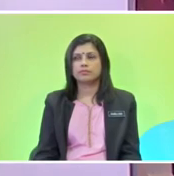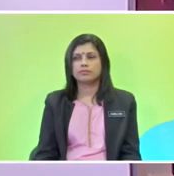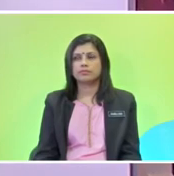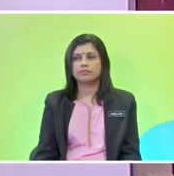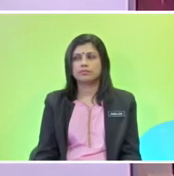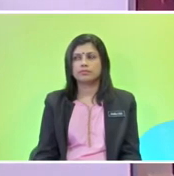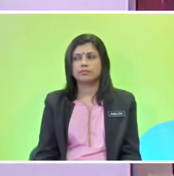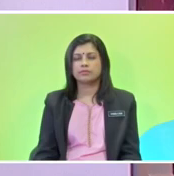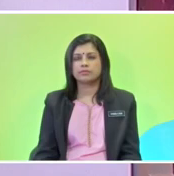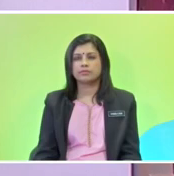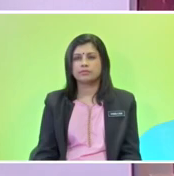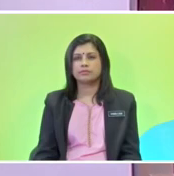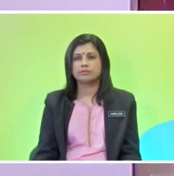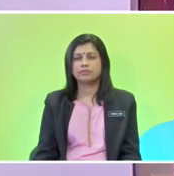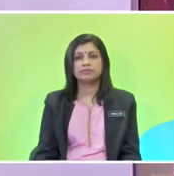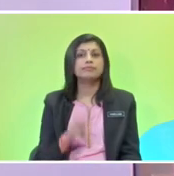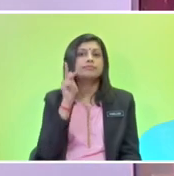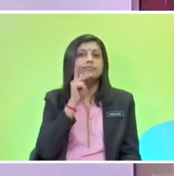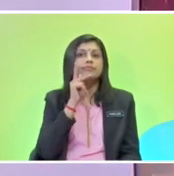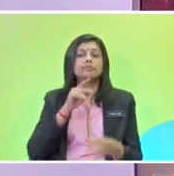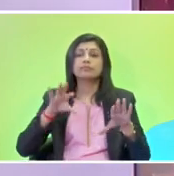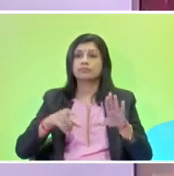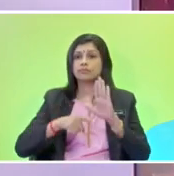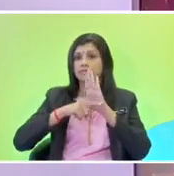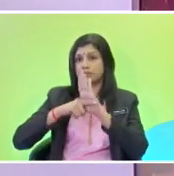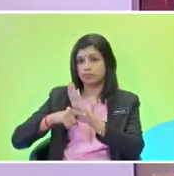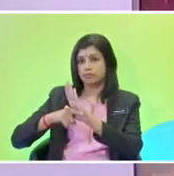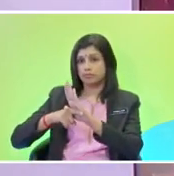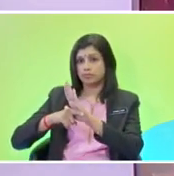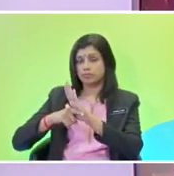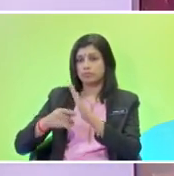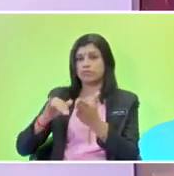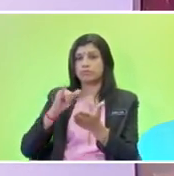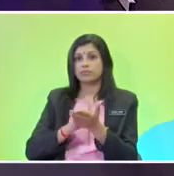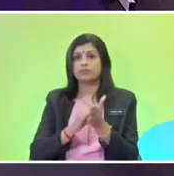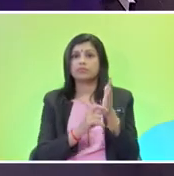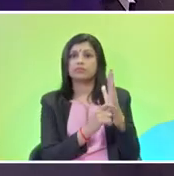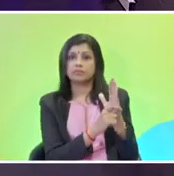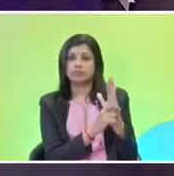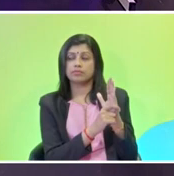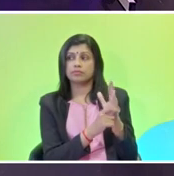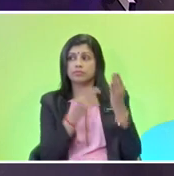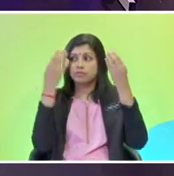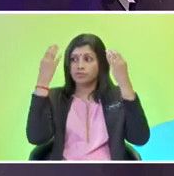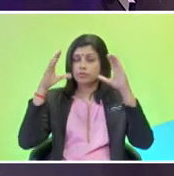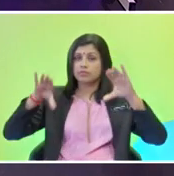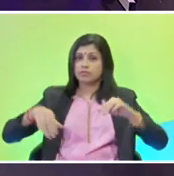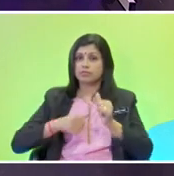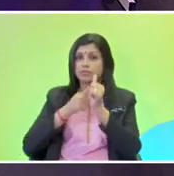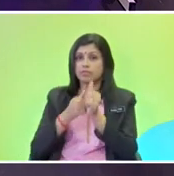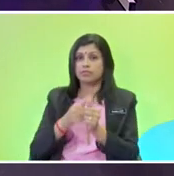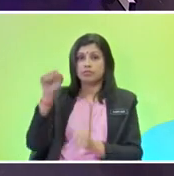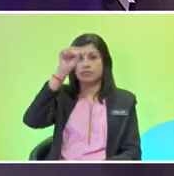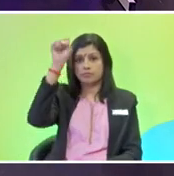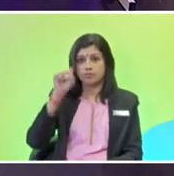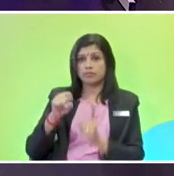buat tolak dulu. Tolak dulu. Baru tambah. Okey. Okey, dan cikgu akan buat tambah dulu baru